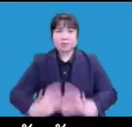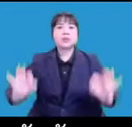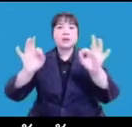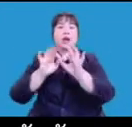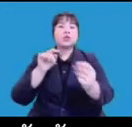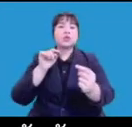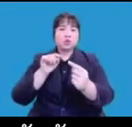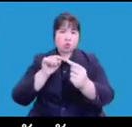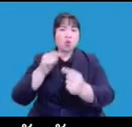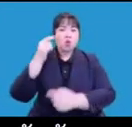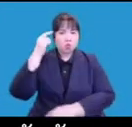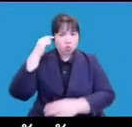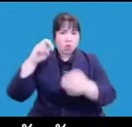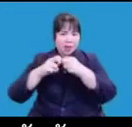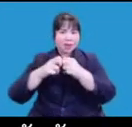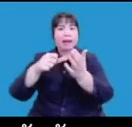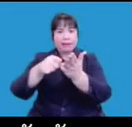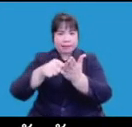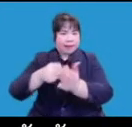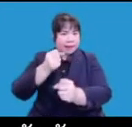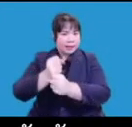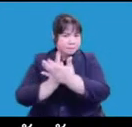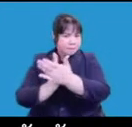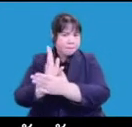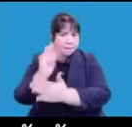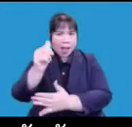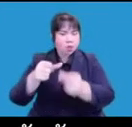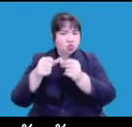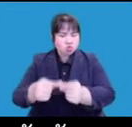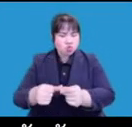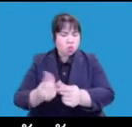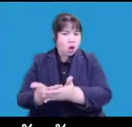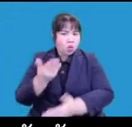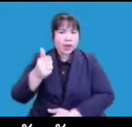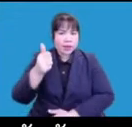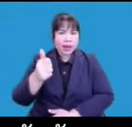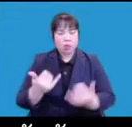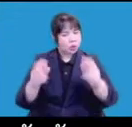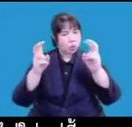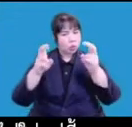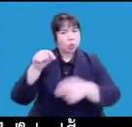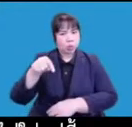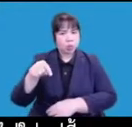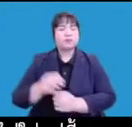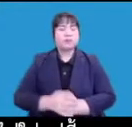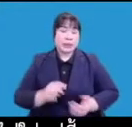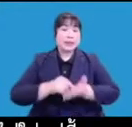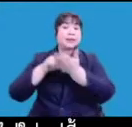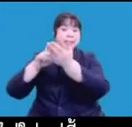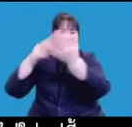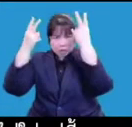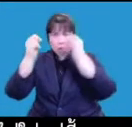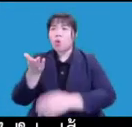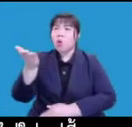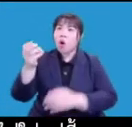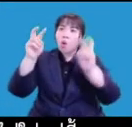ราต้องสามารถแก้ไขปัญหาความยากจนนั้นได้อย่างยั่งยืนด้วยนะครับเพราะฉะนั้นตรงนี้แหละคือโจทย์ใหญ่มากเราเสนอท่านนายกไปนะครับว่าขอทำความยากจนนะ